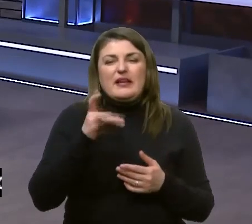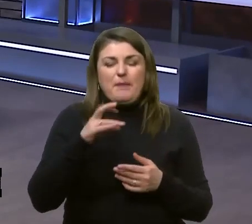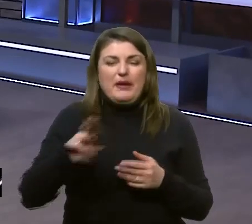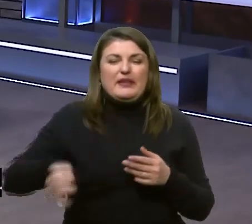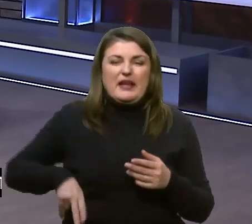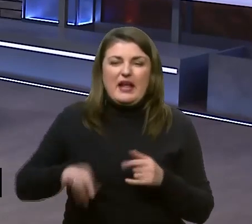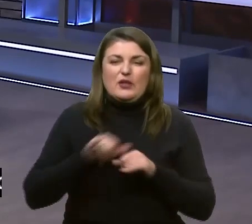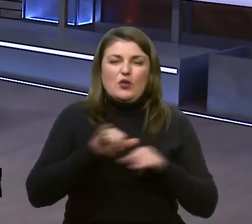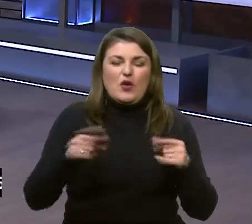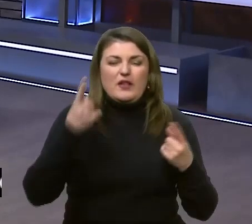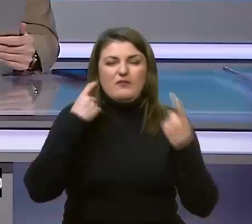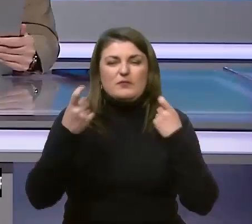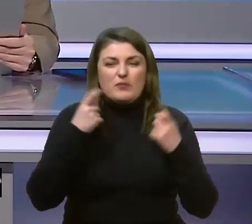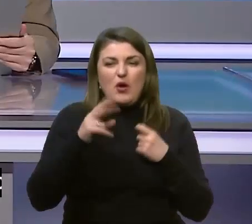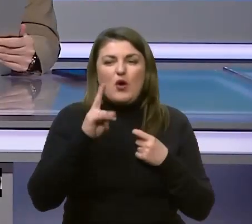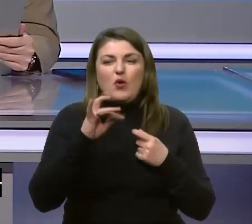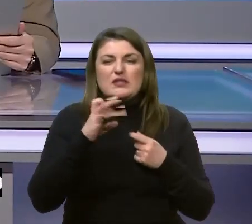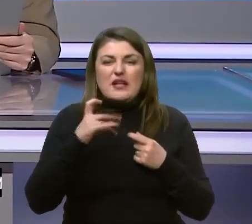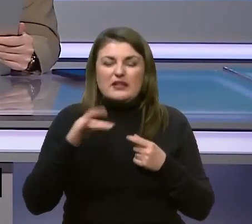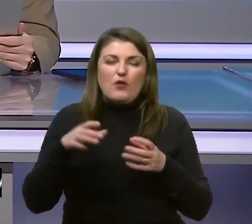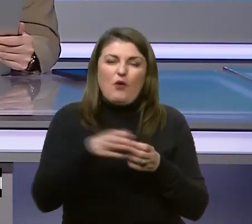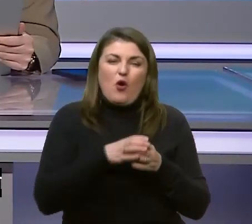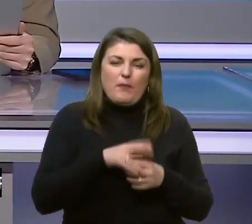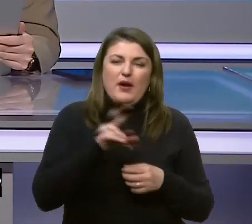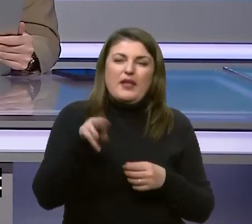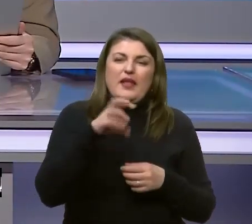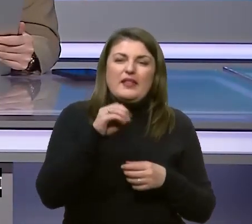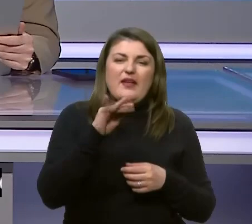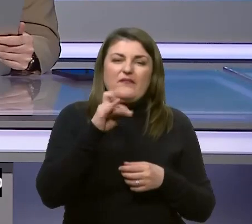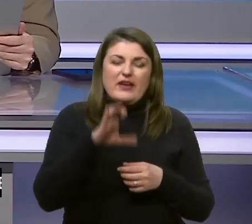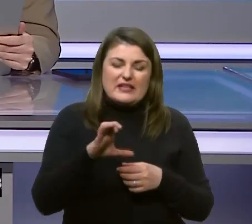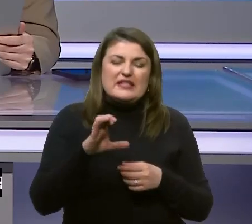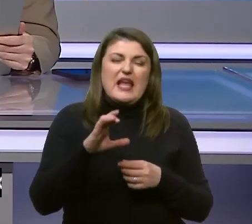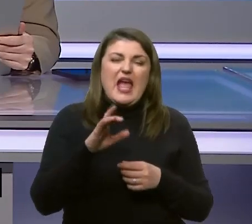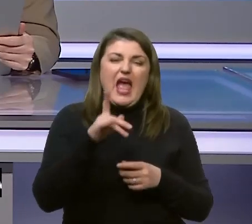з розвитку інформаційно-консалтингової компанії «Defense Express», був з нами на зв'язку.